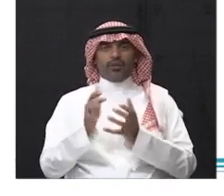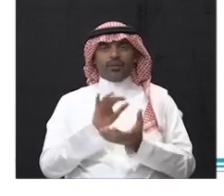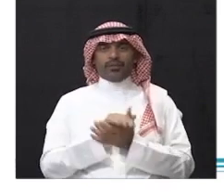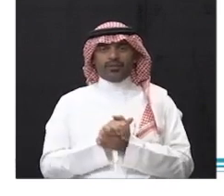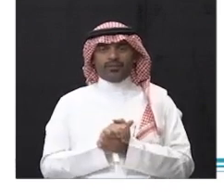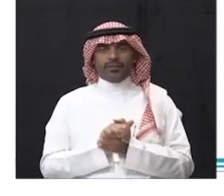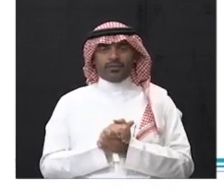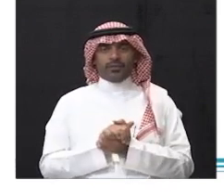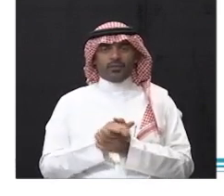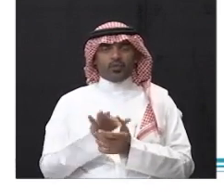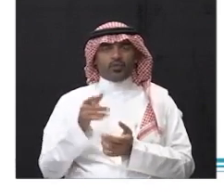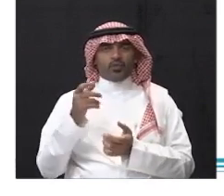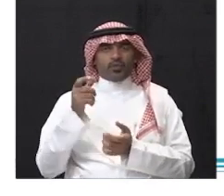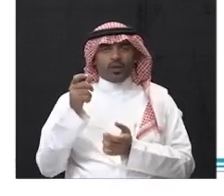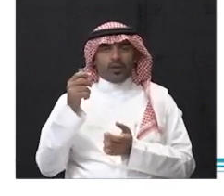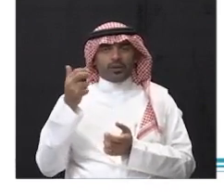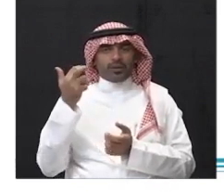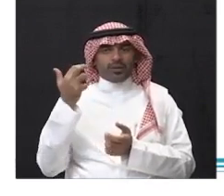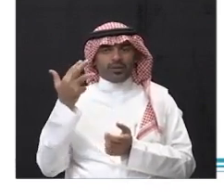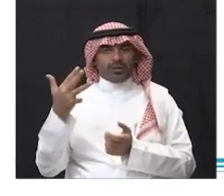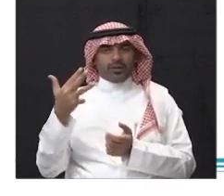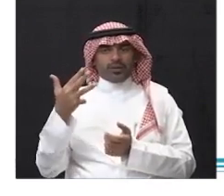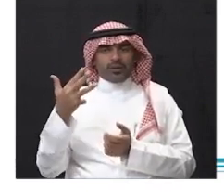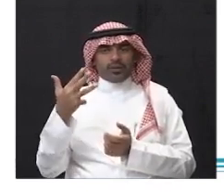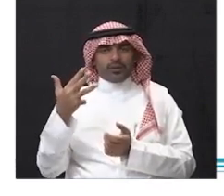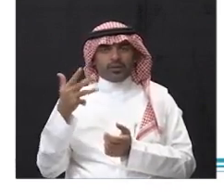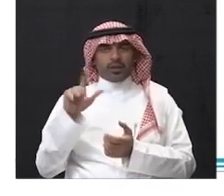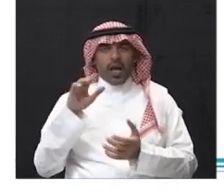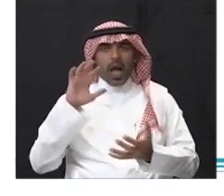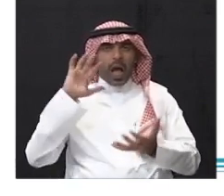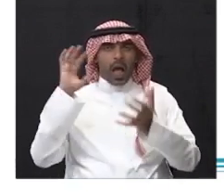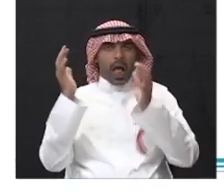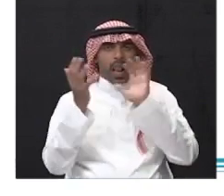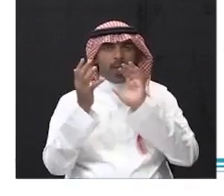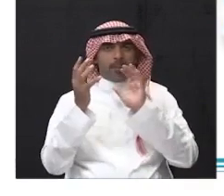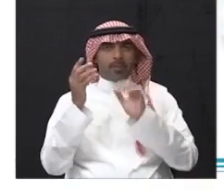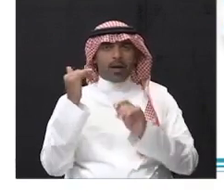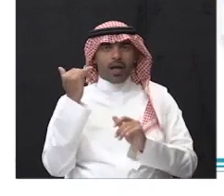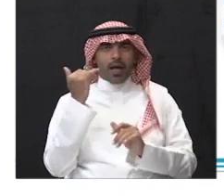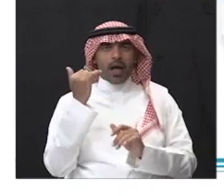الكشوف الجغرافية على العالم العربي والإسلامي.